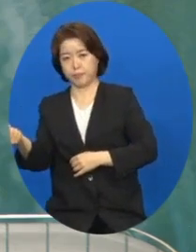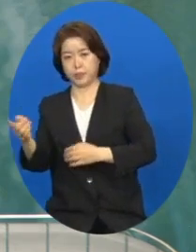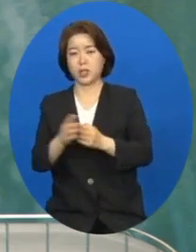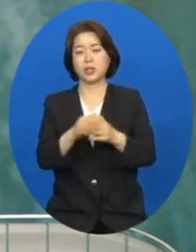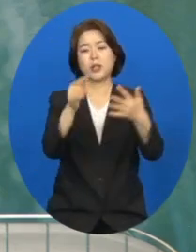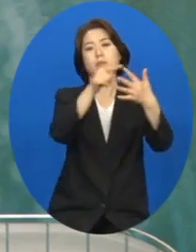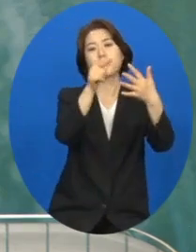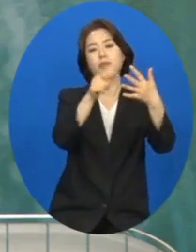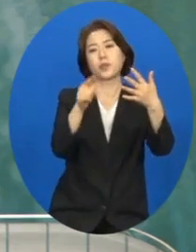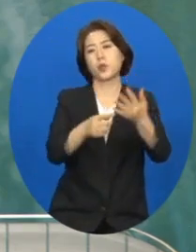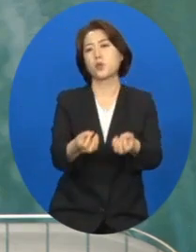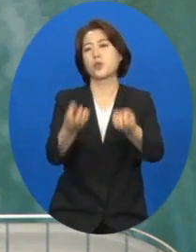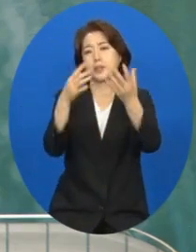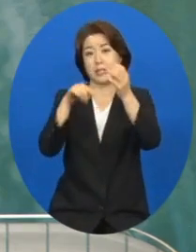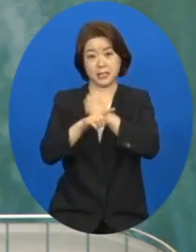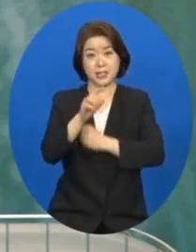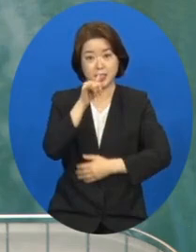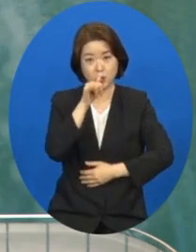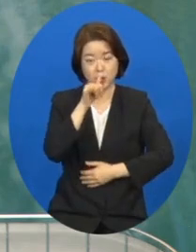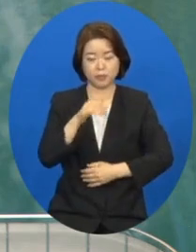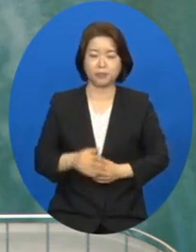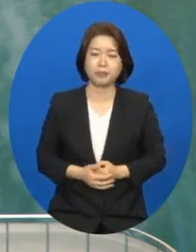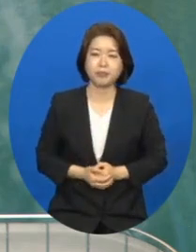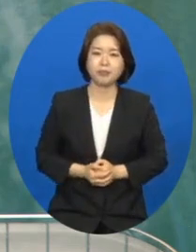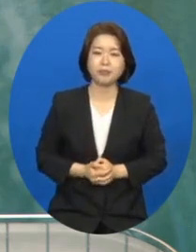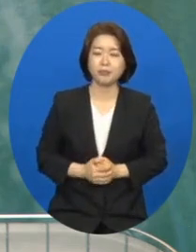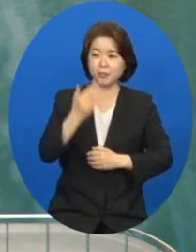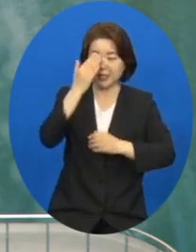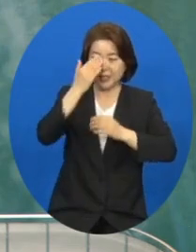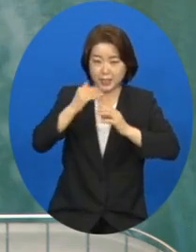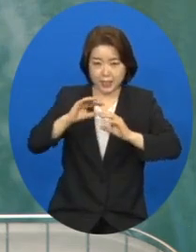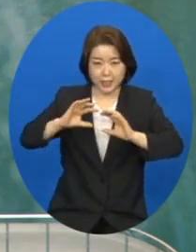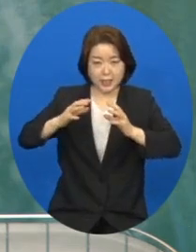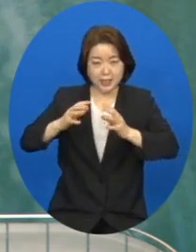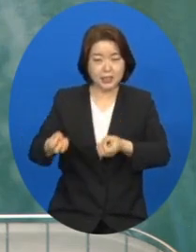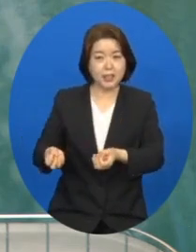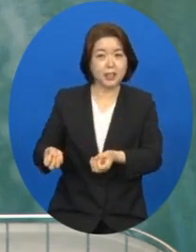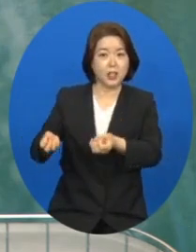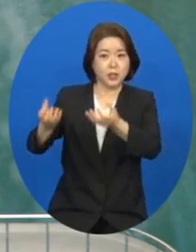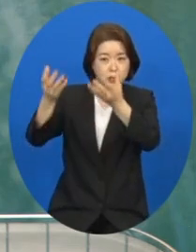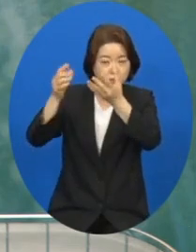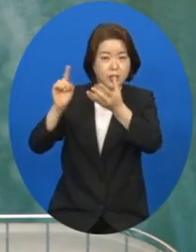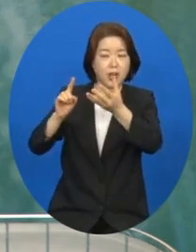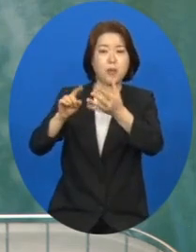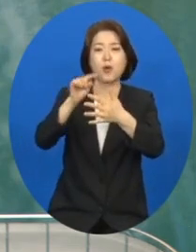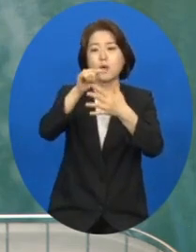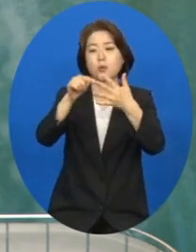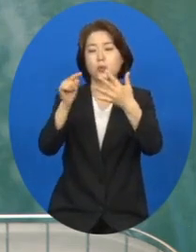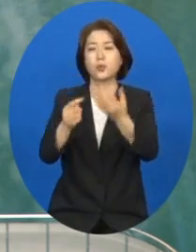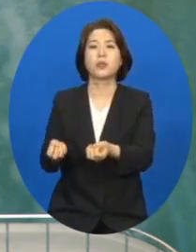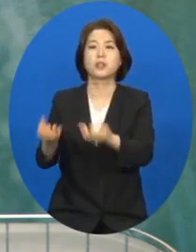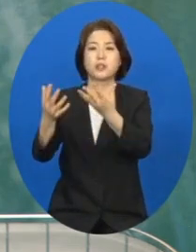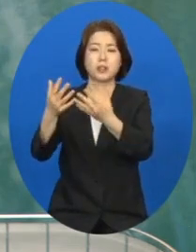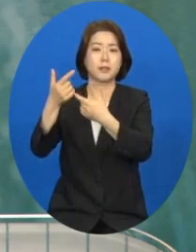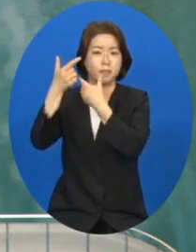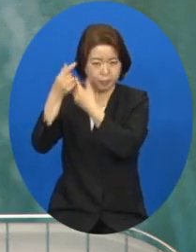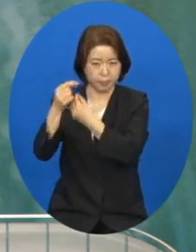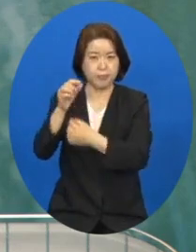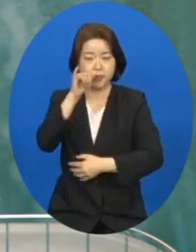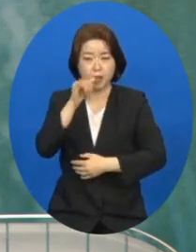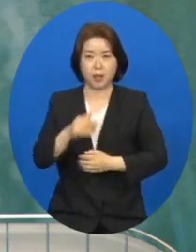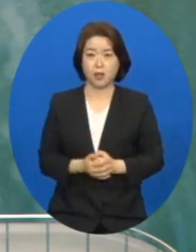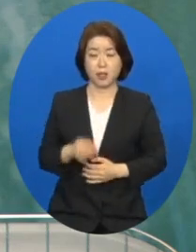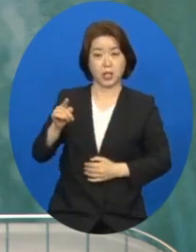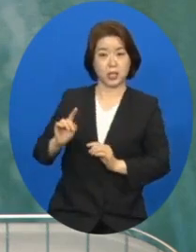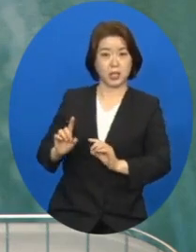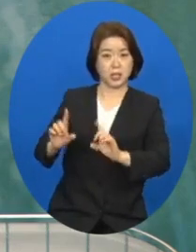뜻이죠. 그래서 이스라엘의 유월절 절기가 만들어지게 됩니다. 그런데 이날을